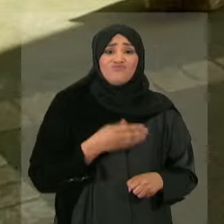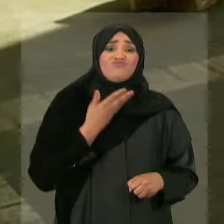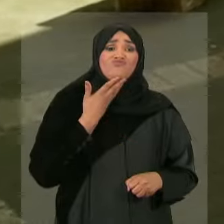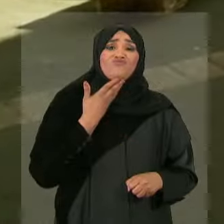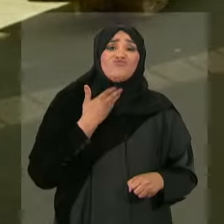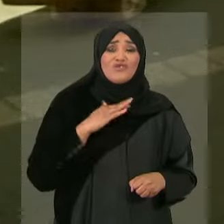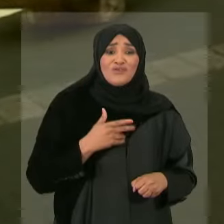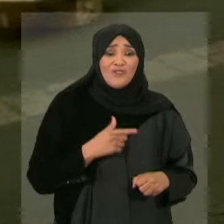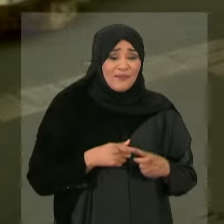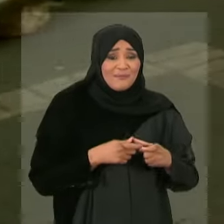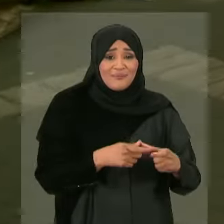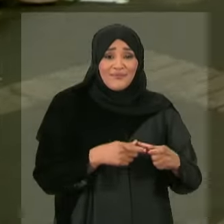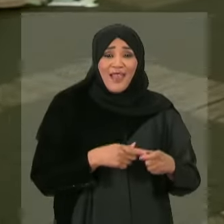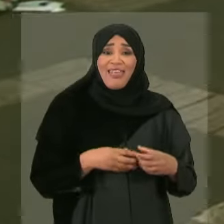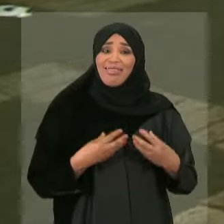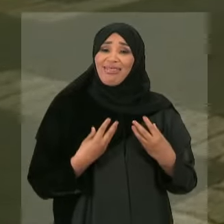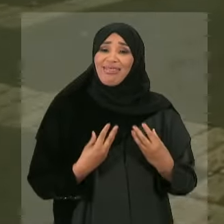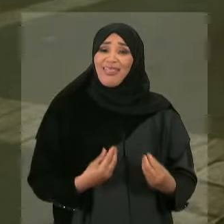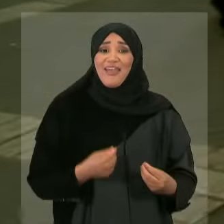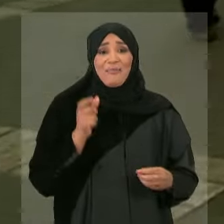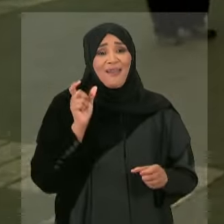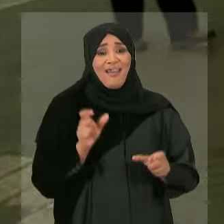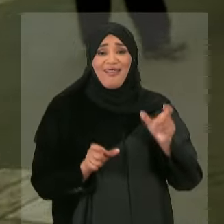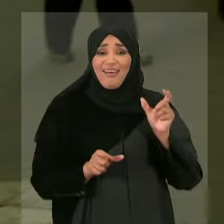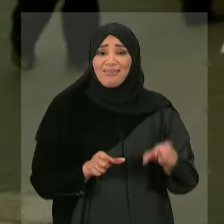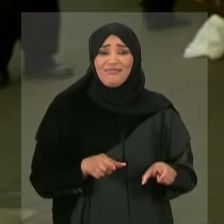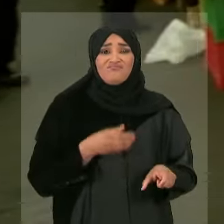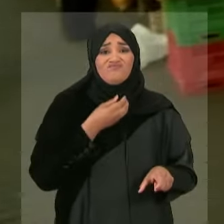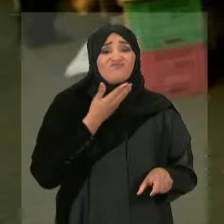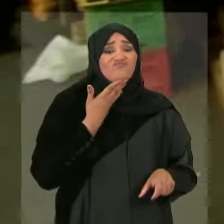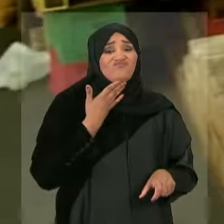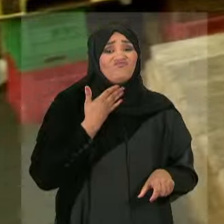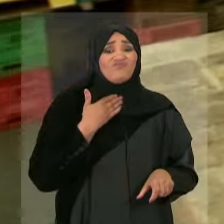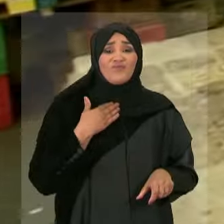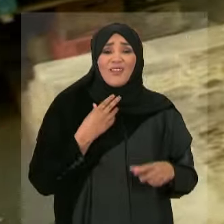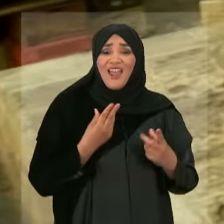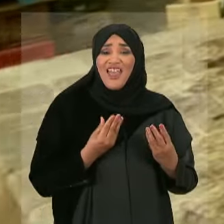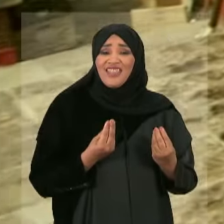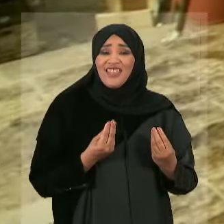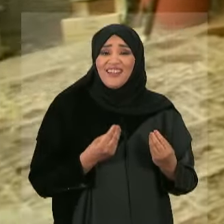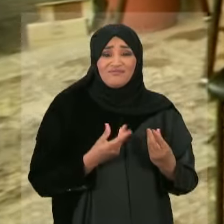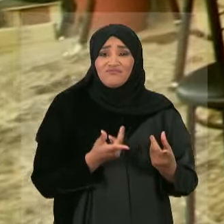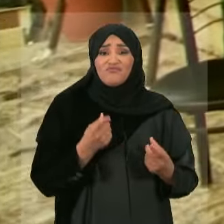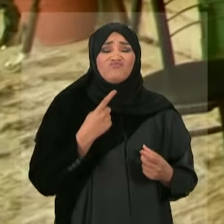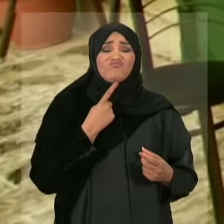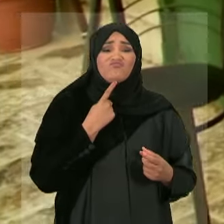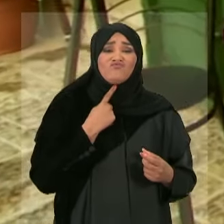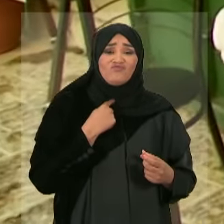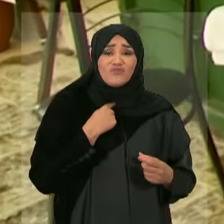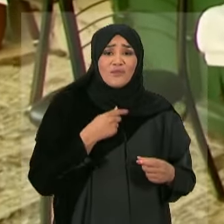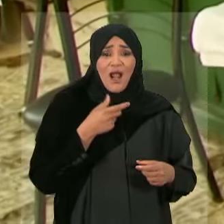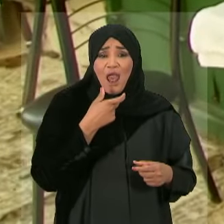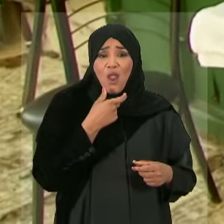السموحة الطيبة في حياته. القطايف هي أكثر وأحب نوع من الحلوى الناس عندنا